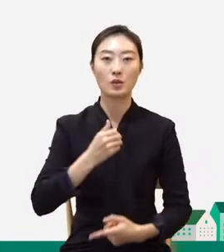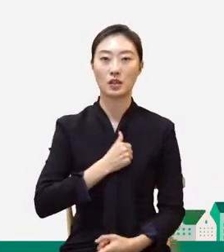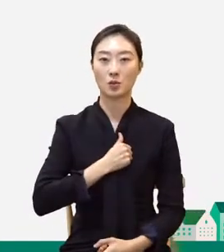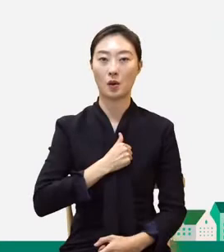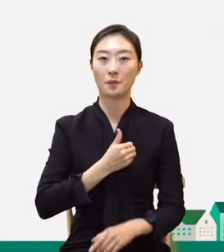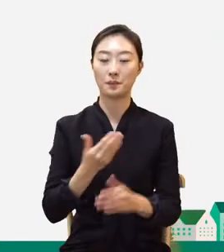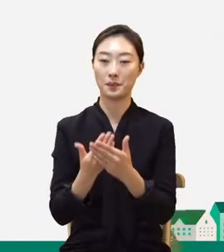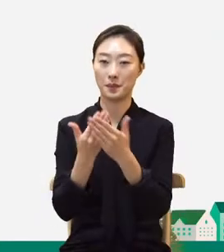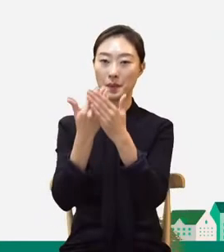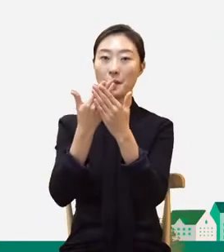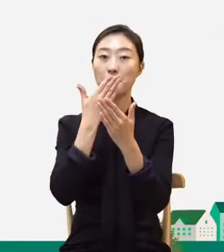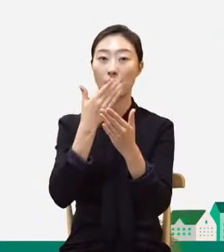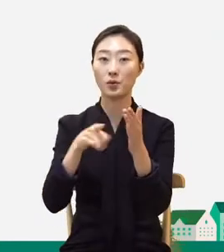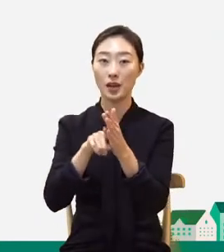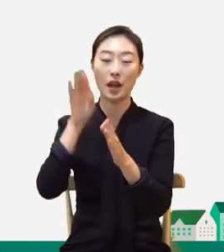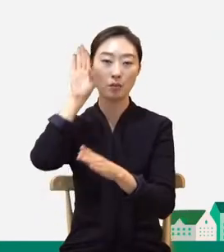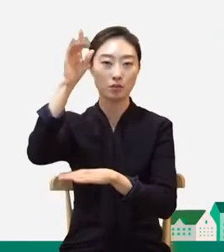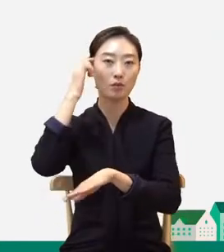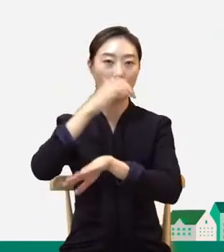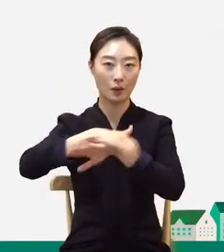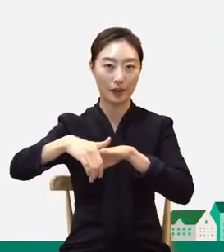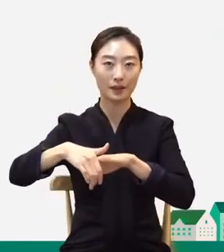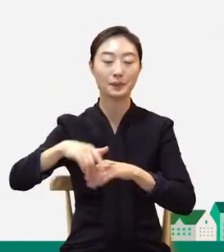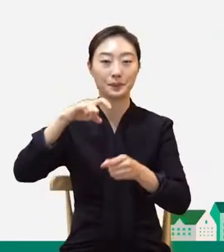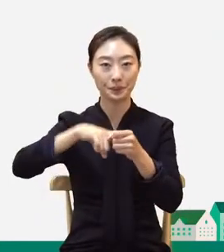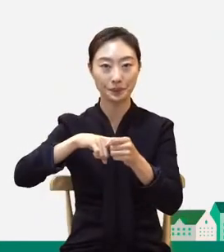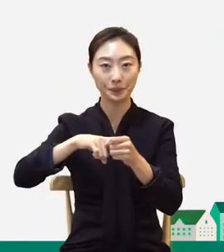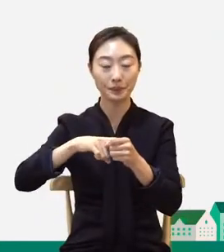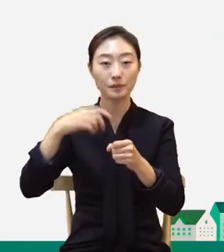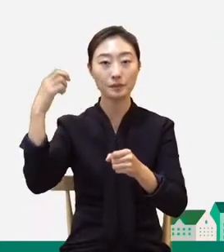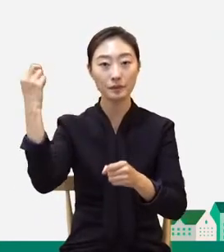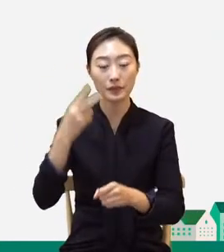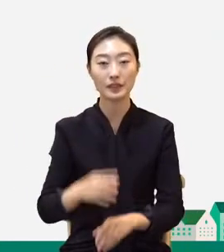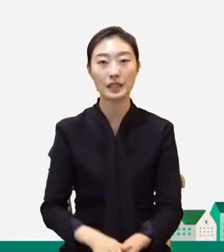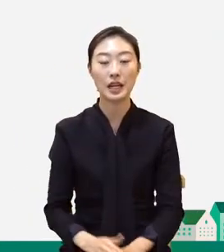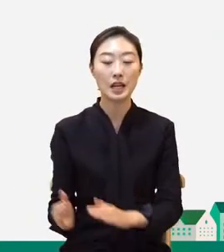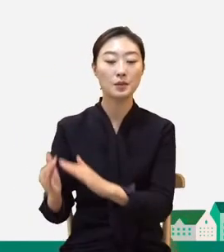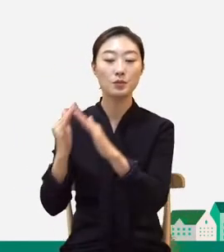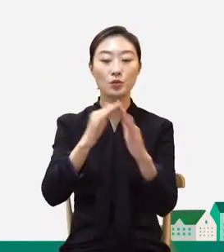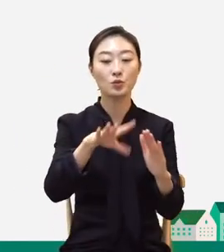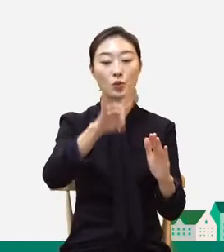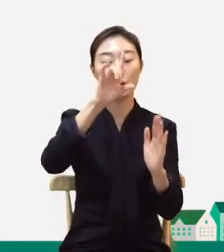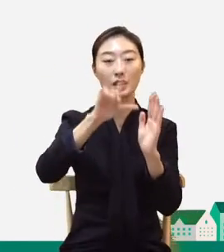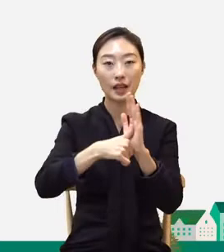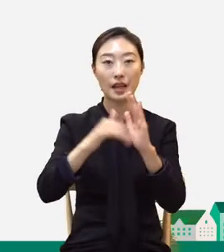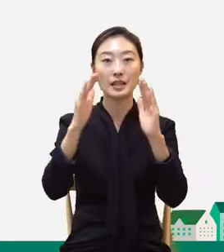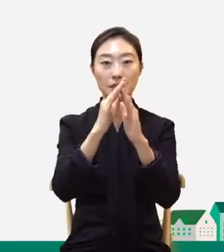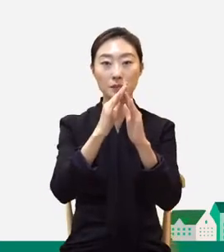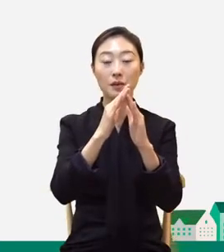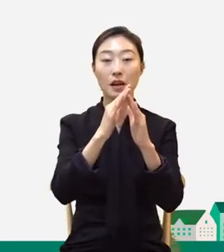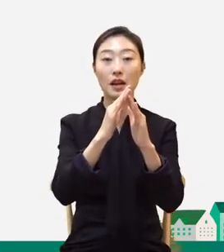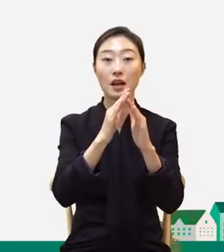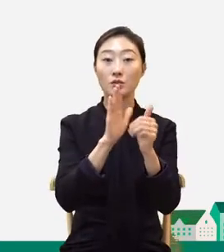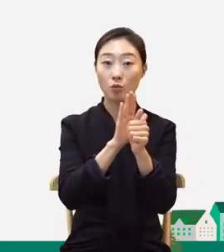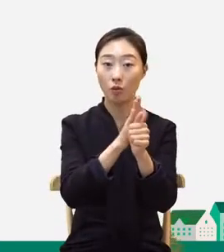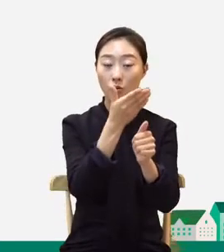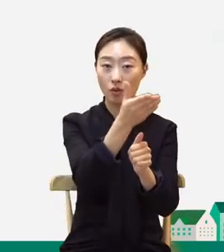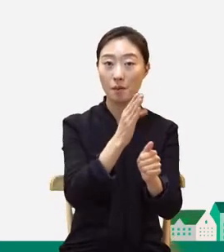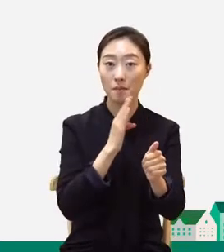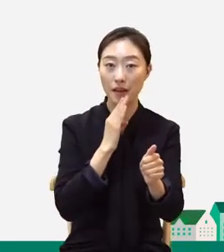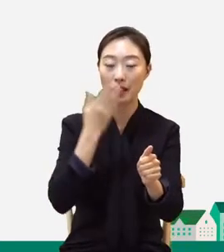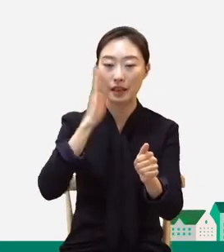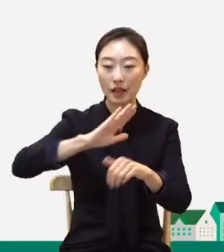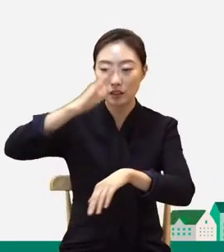것을 저희가 또 향후 계획으로 생각하고 있고요. 또 입주 초기에는 지원주택의 적응을 지원한다면